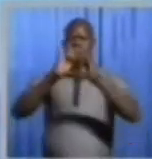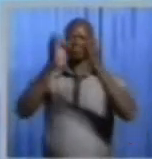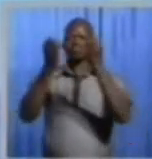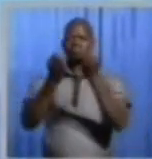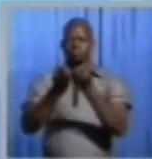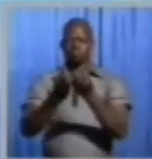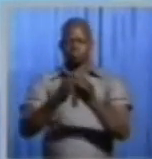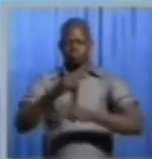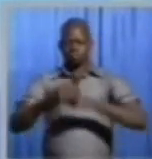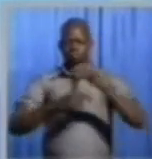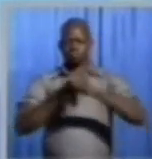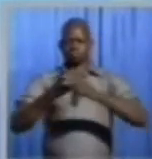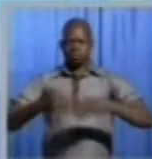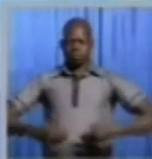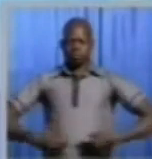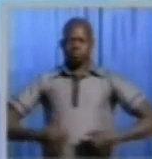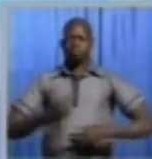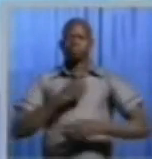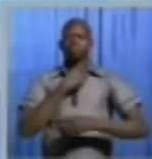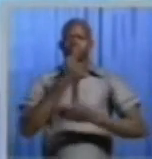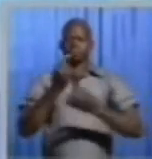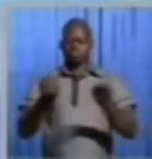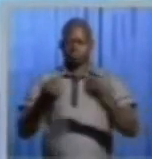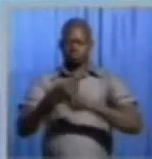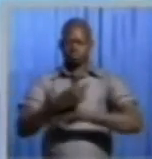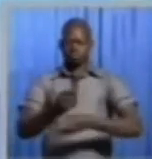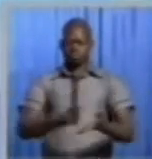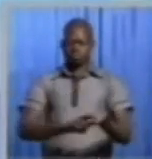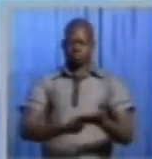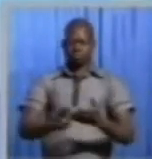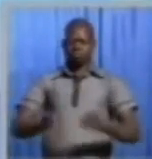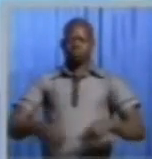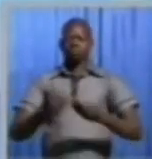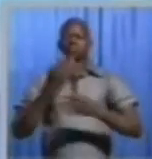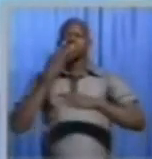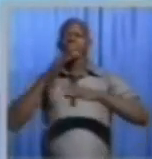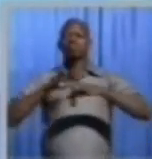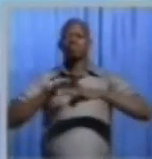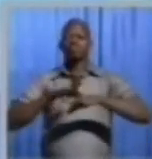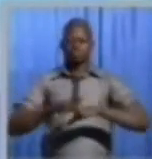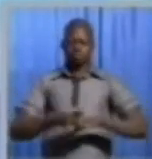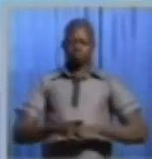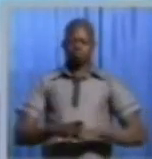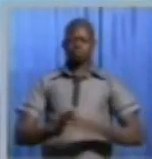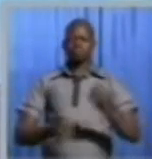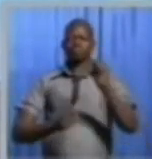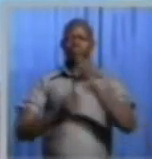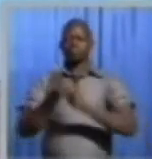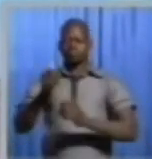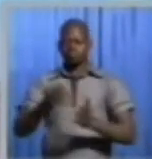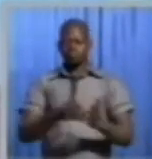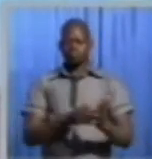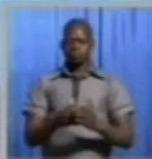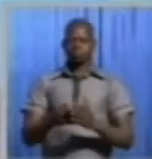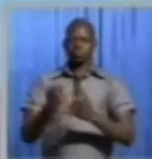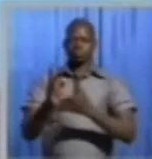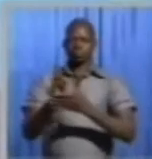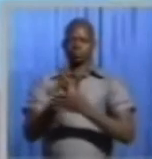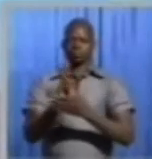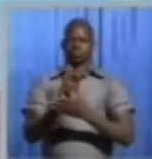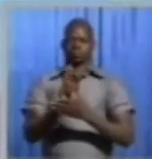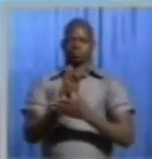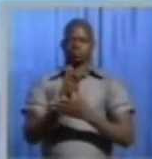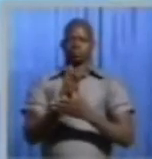jeunes a décrété des journées de salubrité, de don de sang et de soie aux plus défavorisés. Claudine Bikaba nous en dit